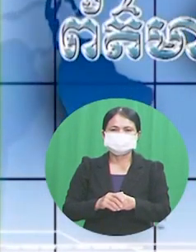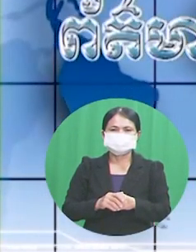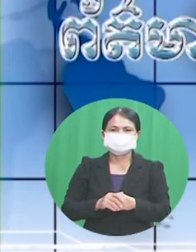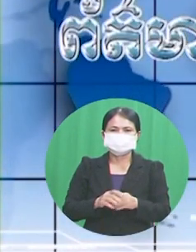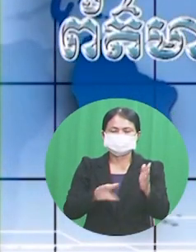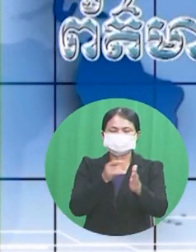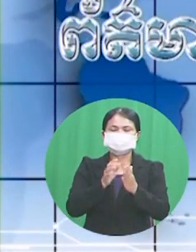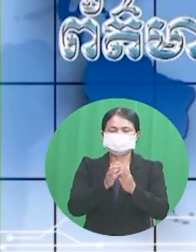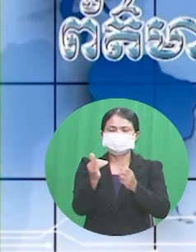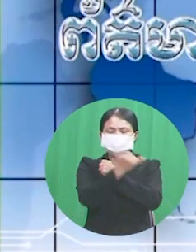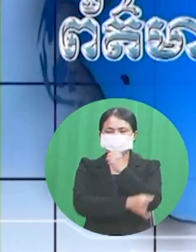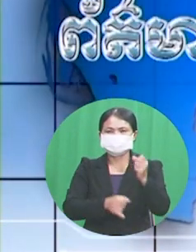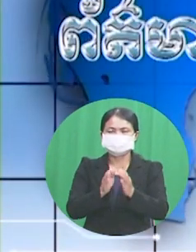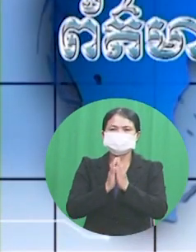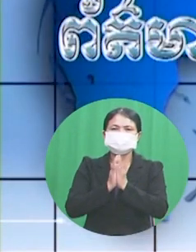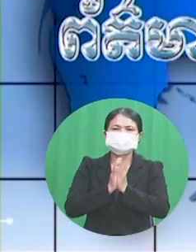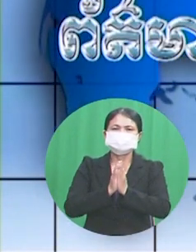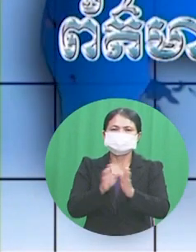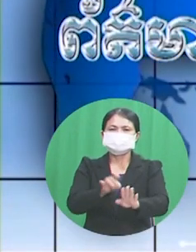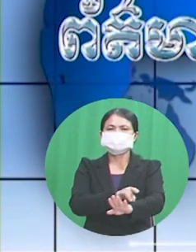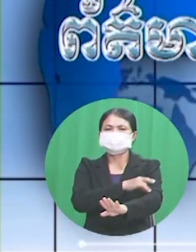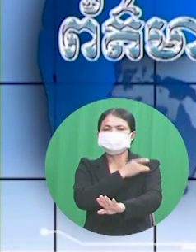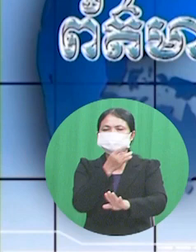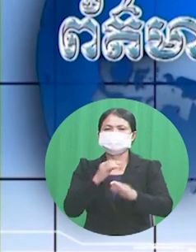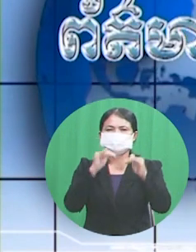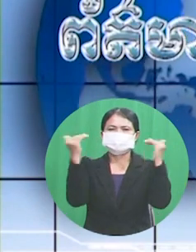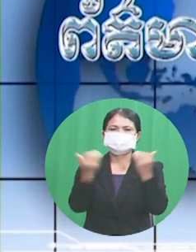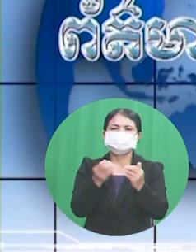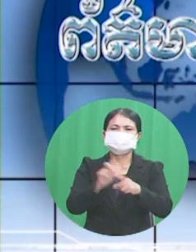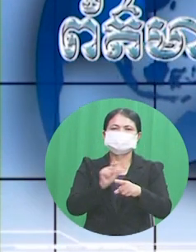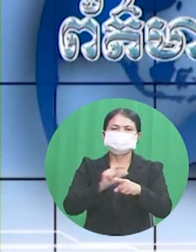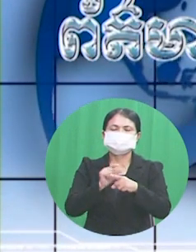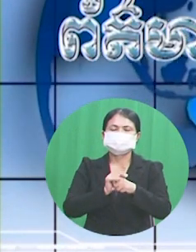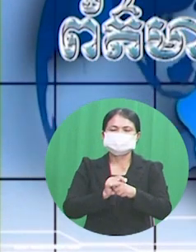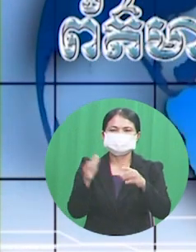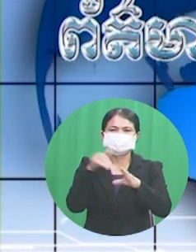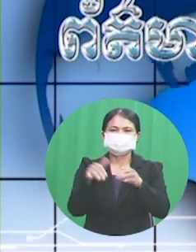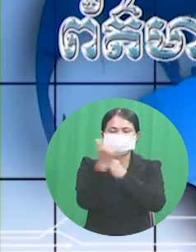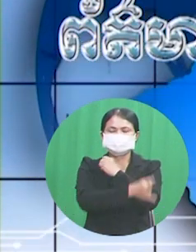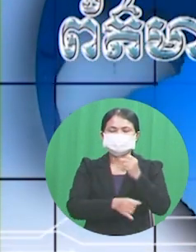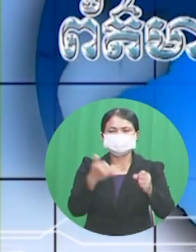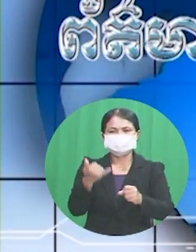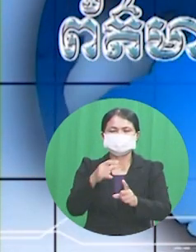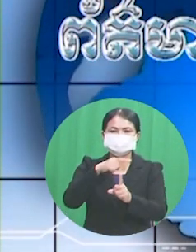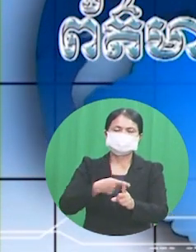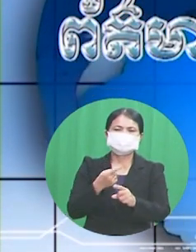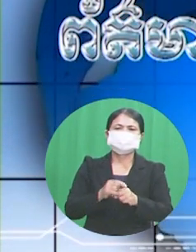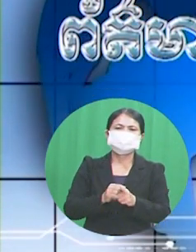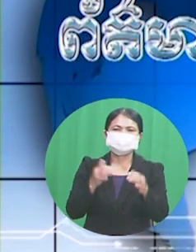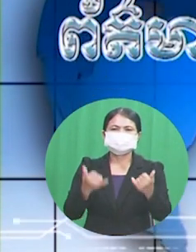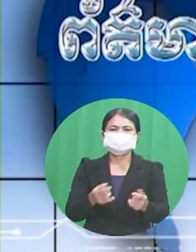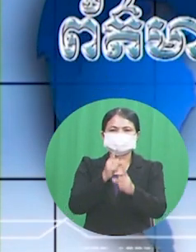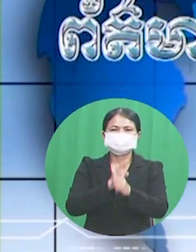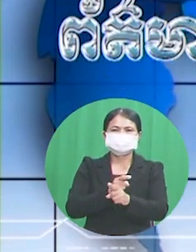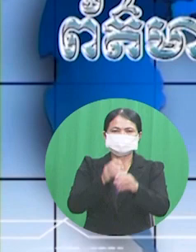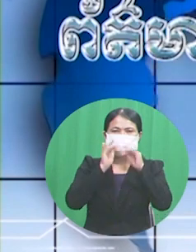រដ្ឋាភិបាលនៃប្រទេសមីយ៉ាន់ម៉ានឹងពន្យាពេលនៃស្ថានភាពអាសន្ននៅក្នុងប្រទេសរយៈពេល6ខែទៀតនេះបើតាម